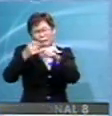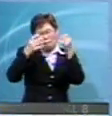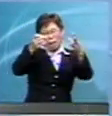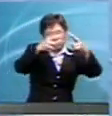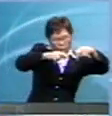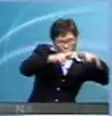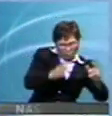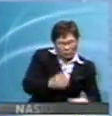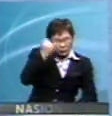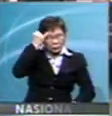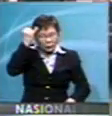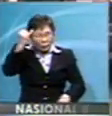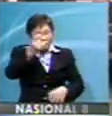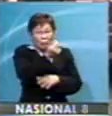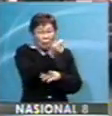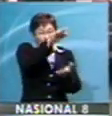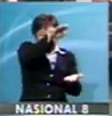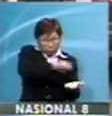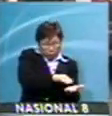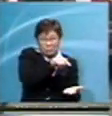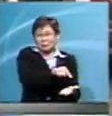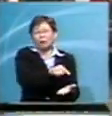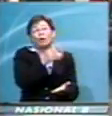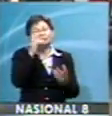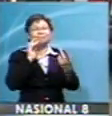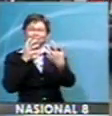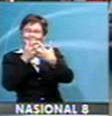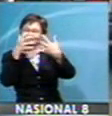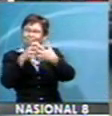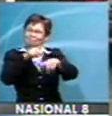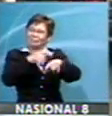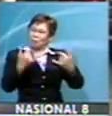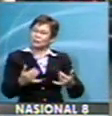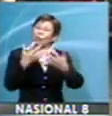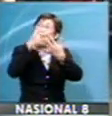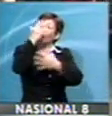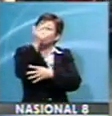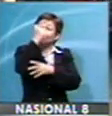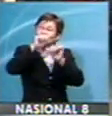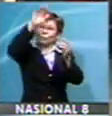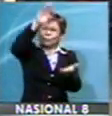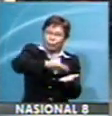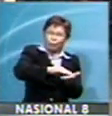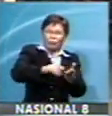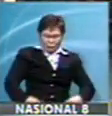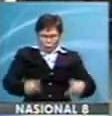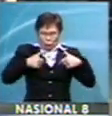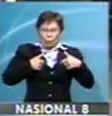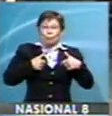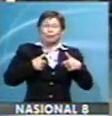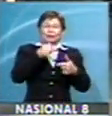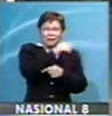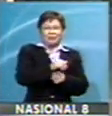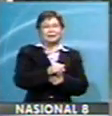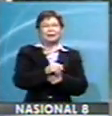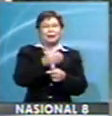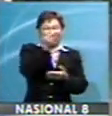penganalisis berpendapat harga yang lebih rendah ini adalah bersesuaian dengan masanya berikutan ia mampu mengurangkan kos serai hidup dan mengurangkan